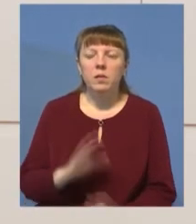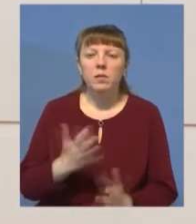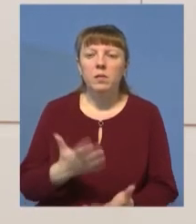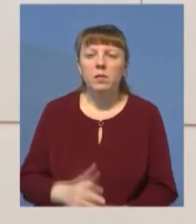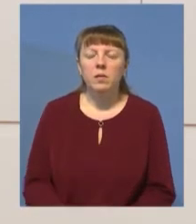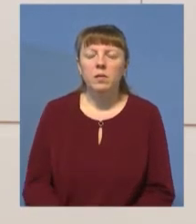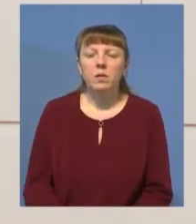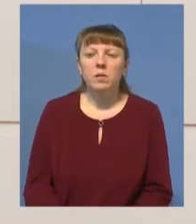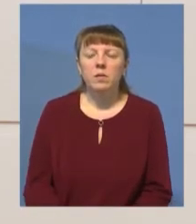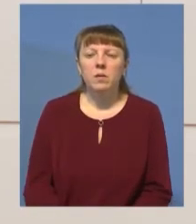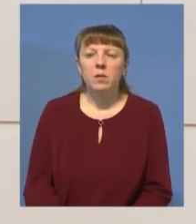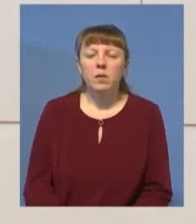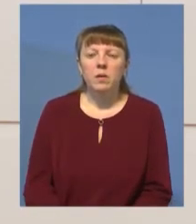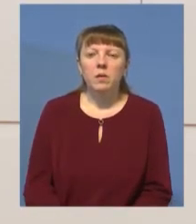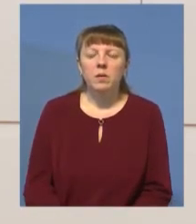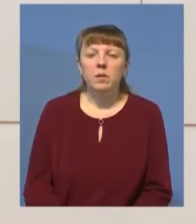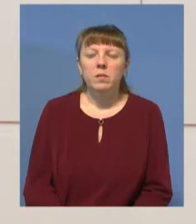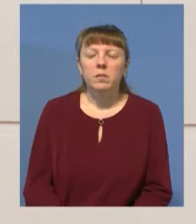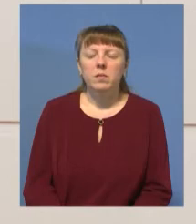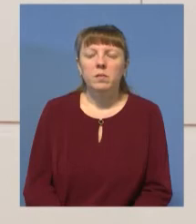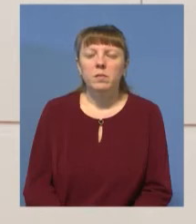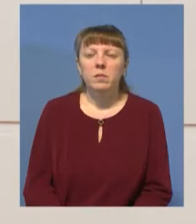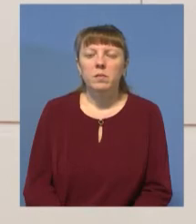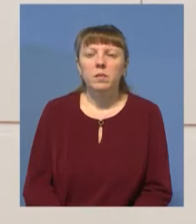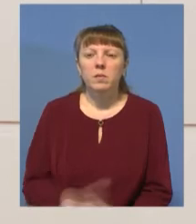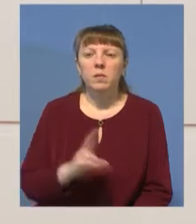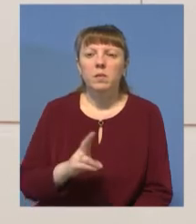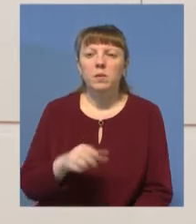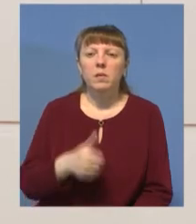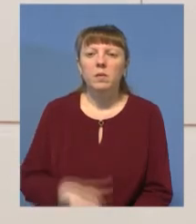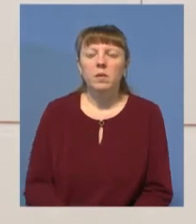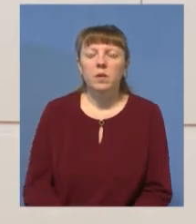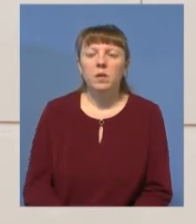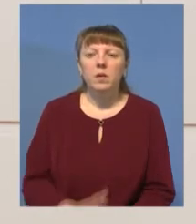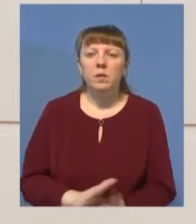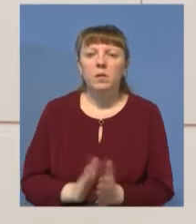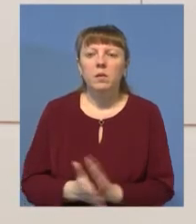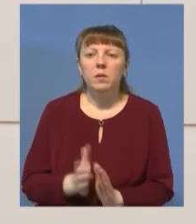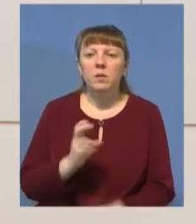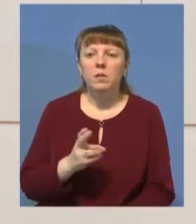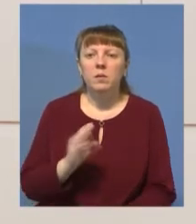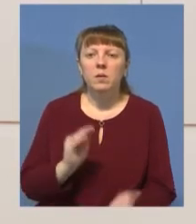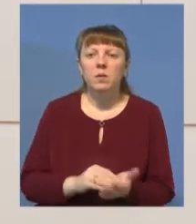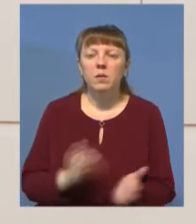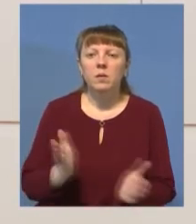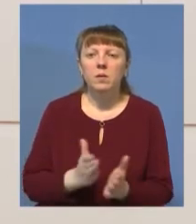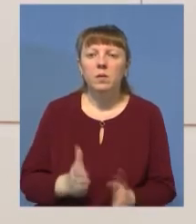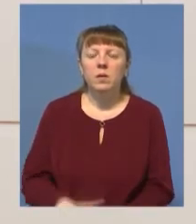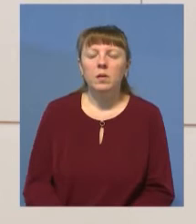если у комплектующих какого-то изделия гарантийный срок указан меньше,